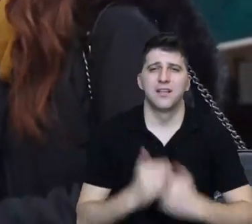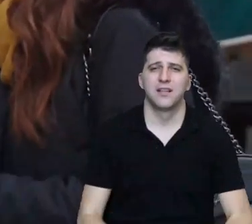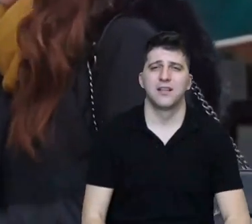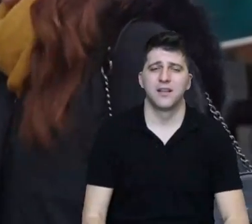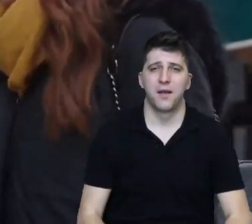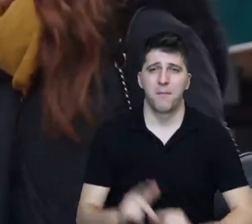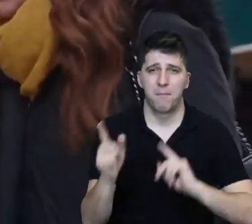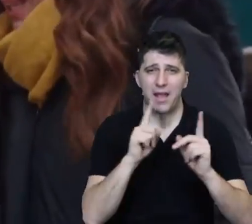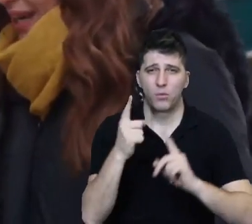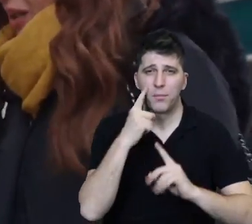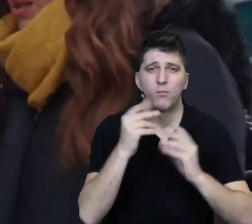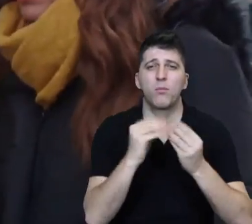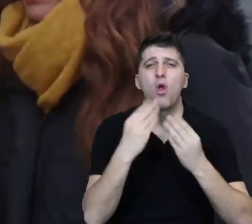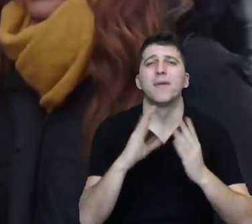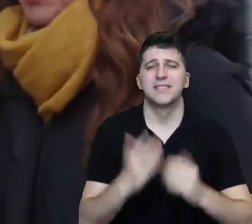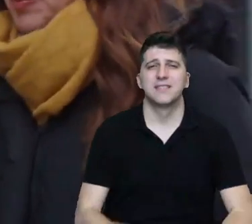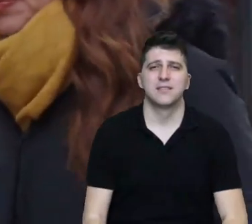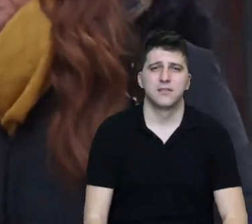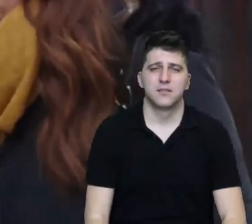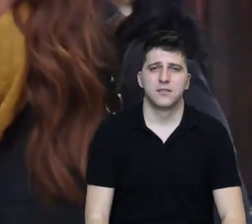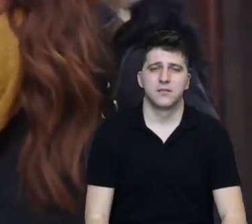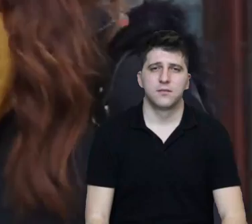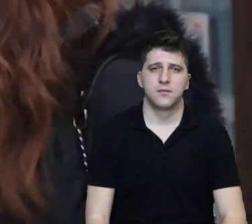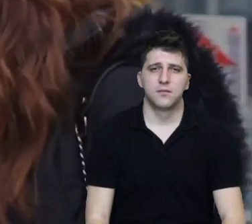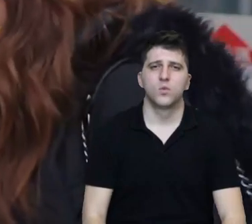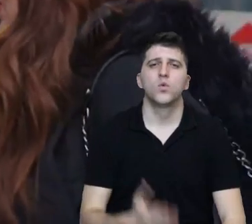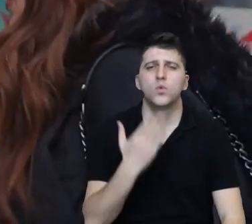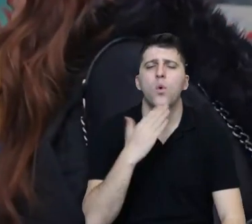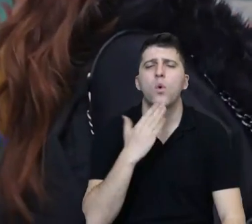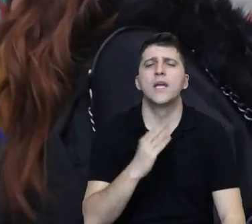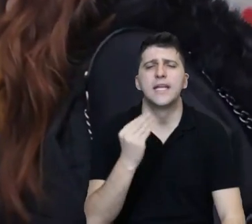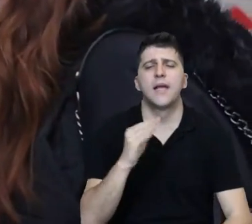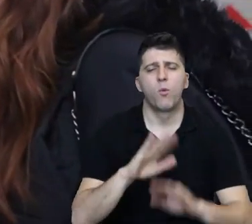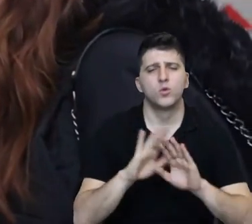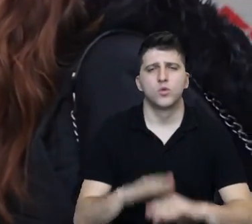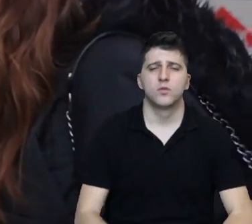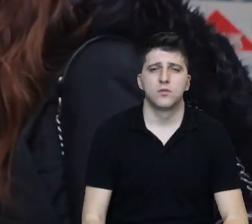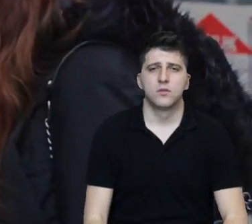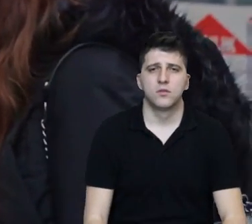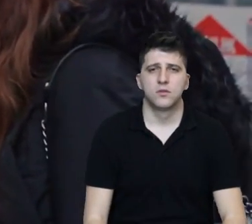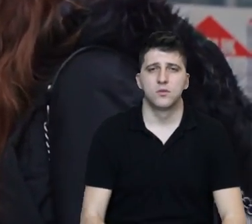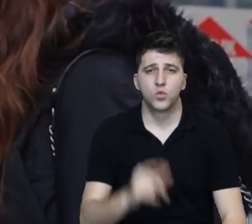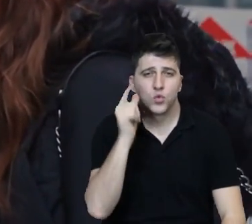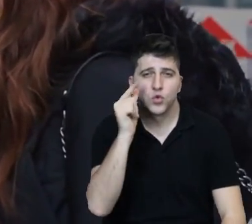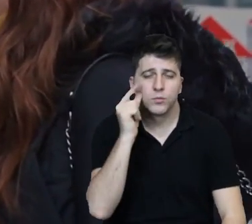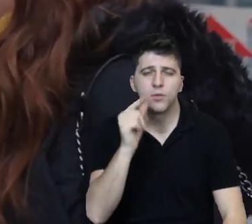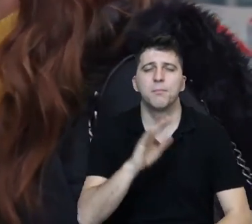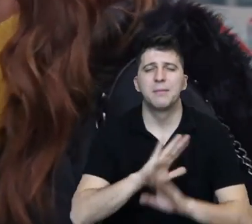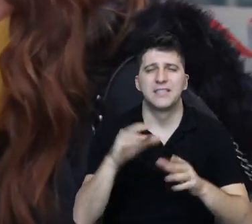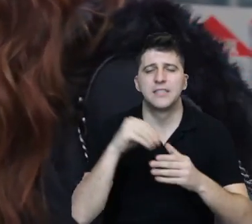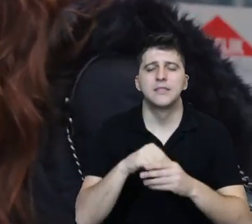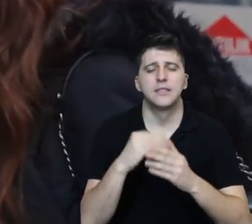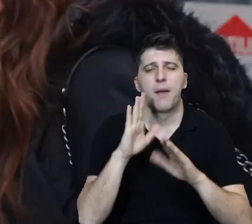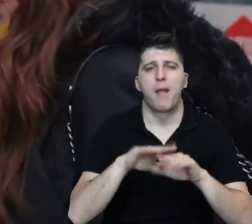Maddemin üzeri bir sıkıntı olmasın diye yani. Yok yok, iyi yapıyorsun. Kuşkular azaltmak için bunları yapmamız